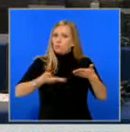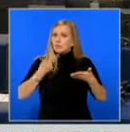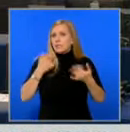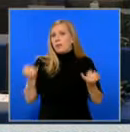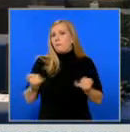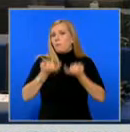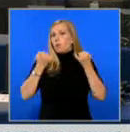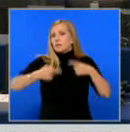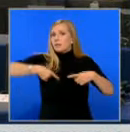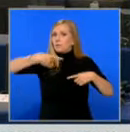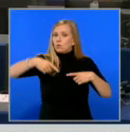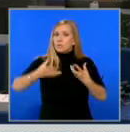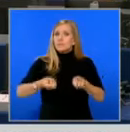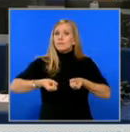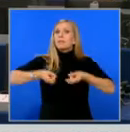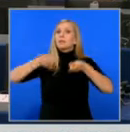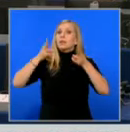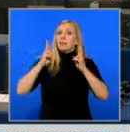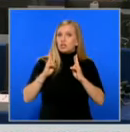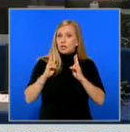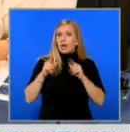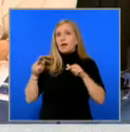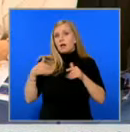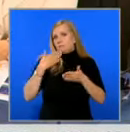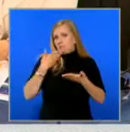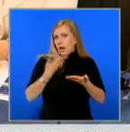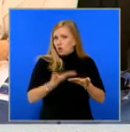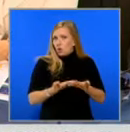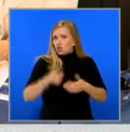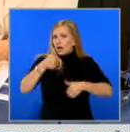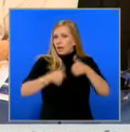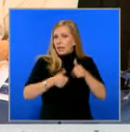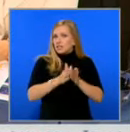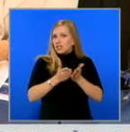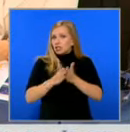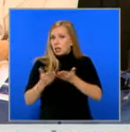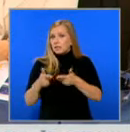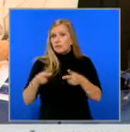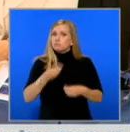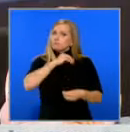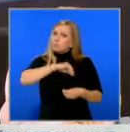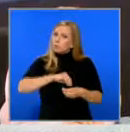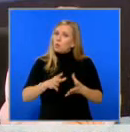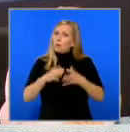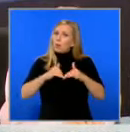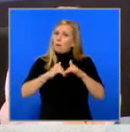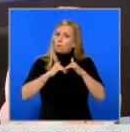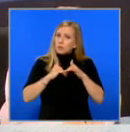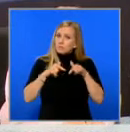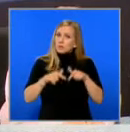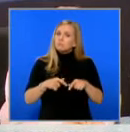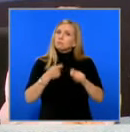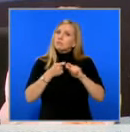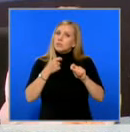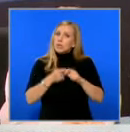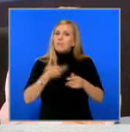се улесни и процесът на взимане на решения тя предложи кандидатите за членство да получат по-голяма подкрепа и за тях да се